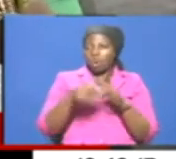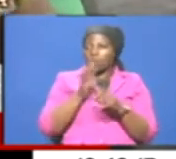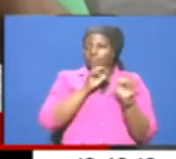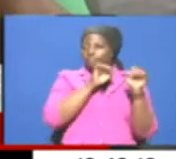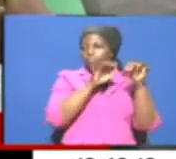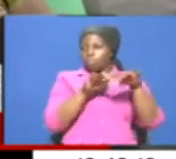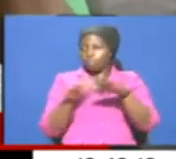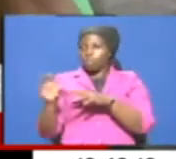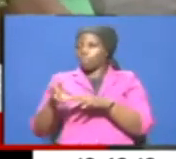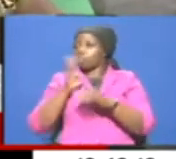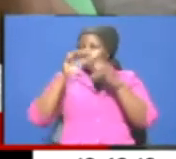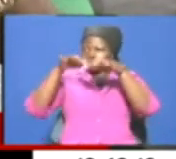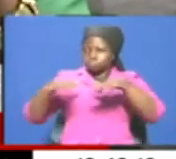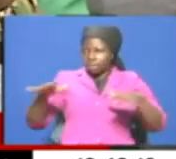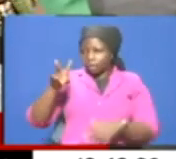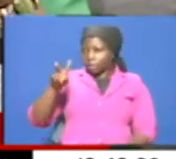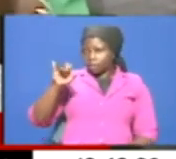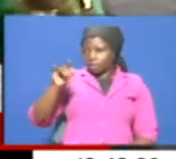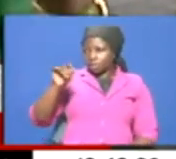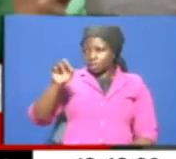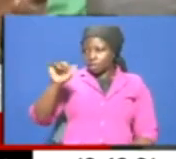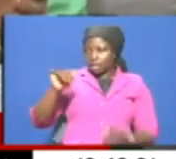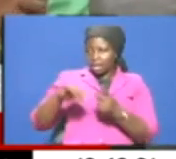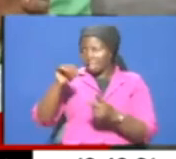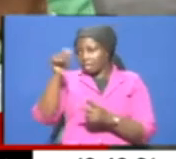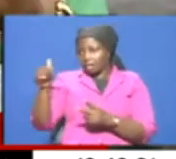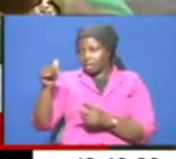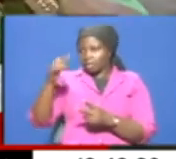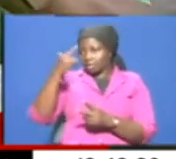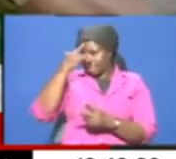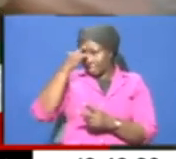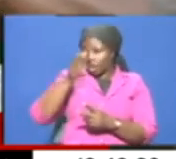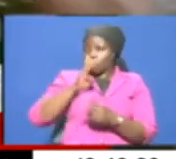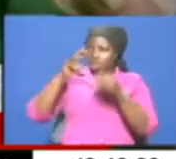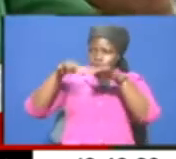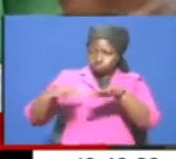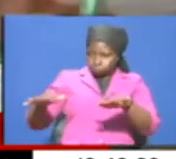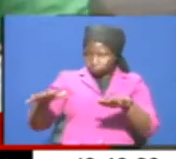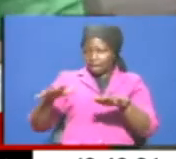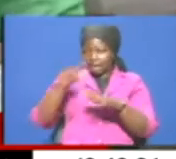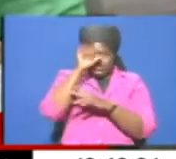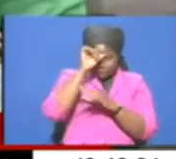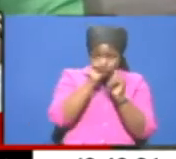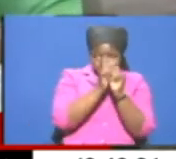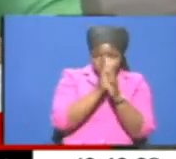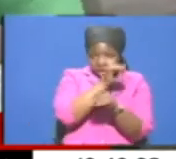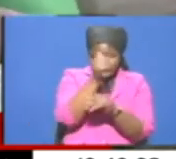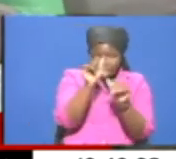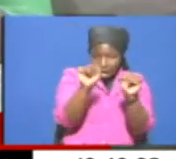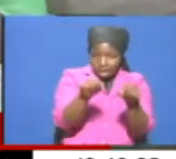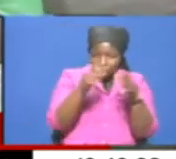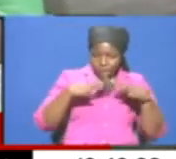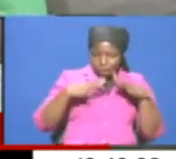Ocean. Serikali na wale watu ambao wanaweza, tunaweza jega dams. Mm-hmm. Hizo